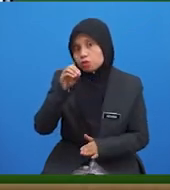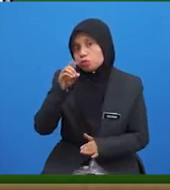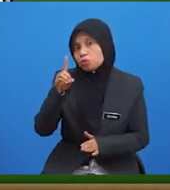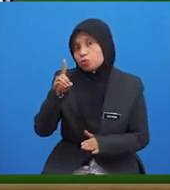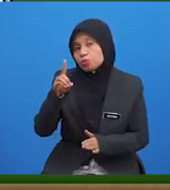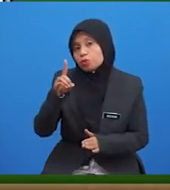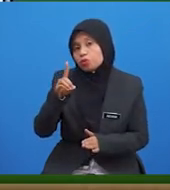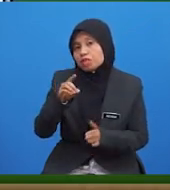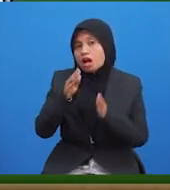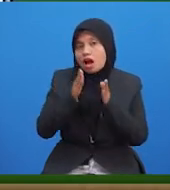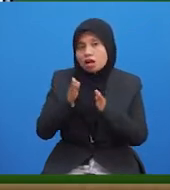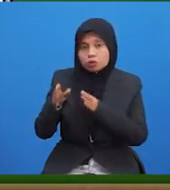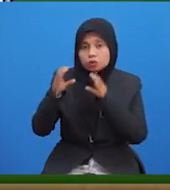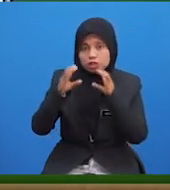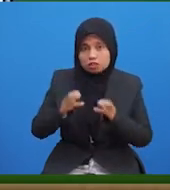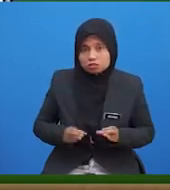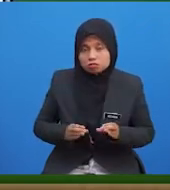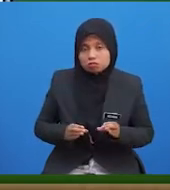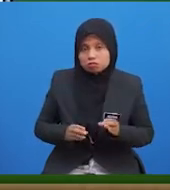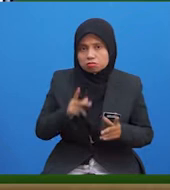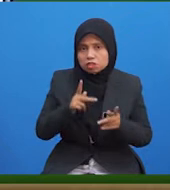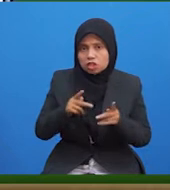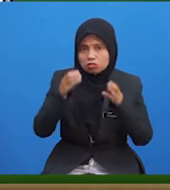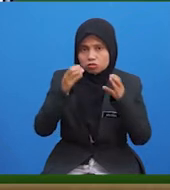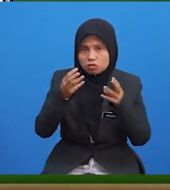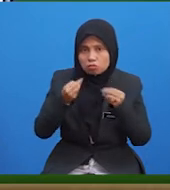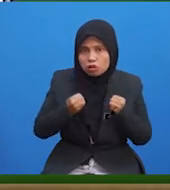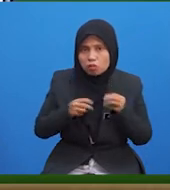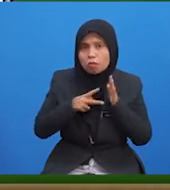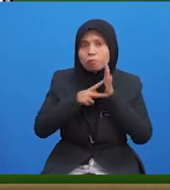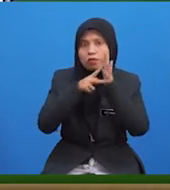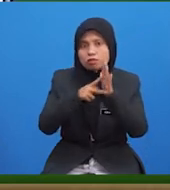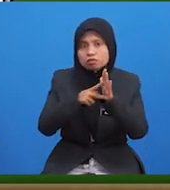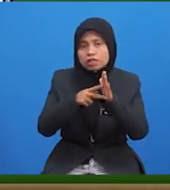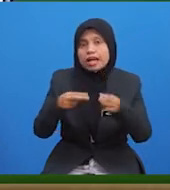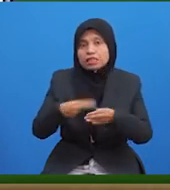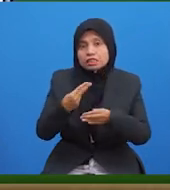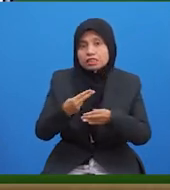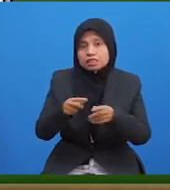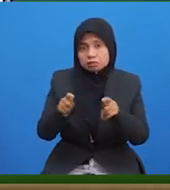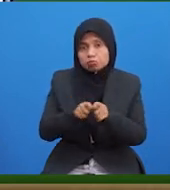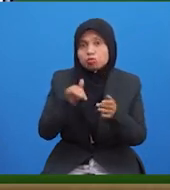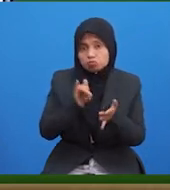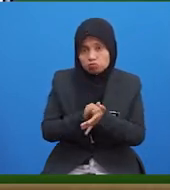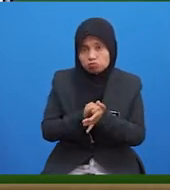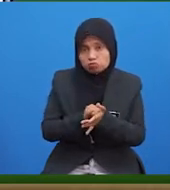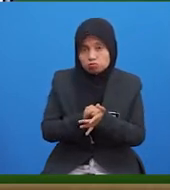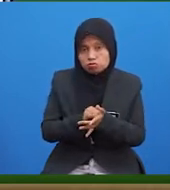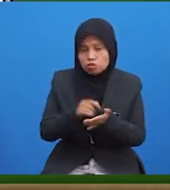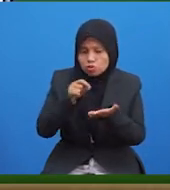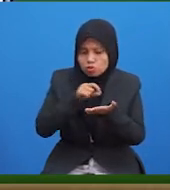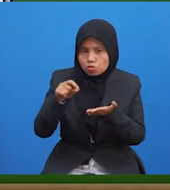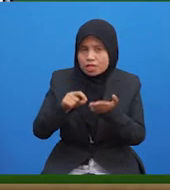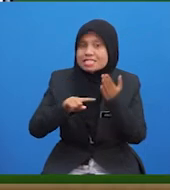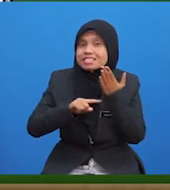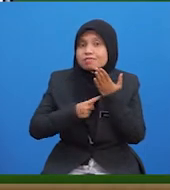cara HTML. Sekiranya cikgu ingin memaparkan hasil seperti berikut,